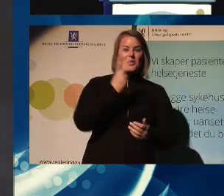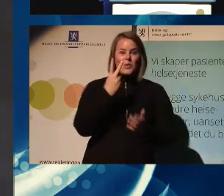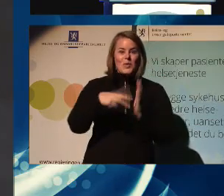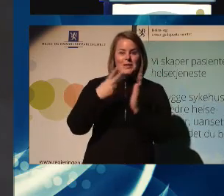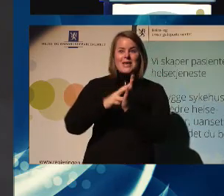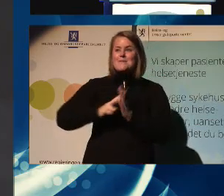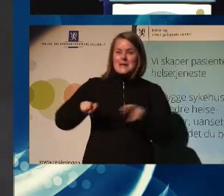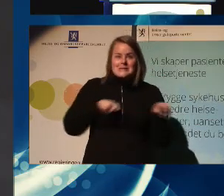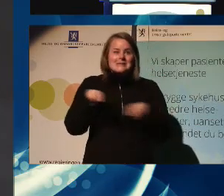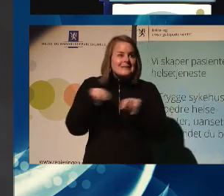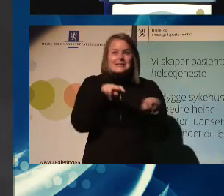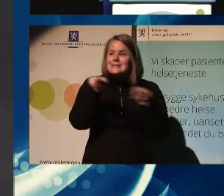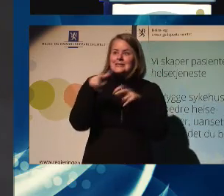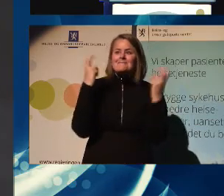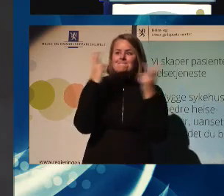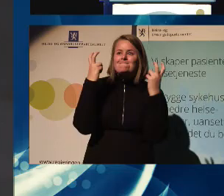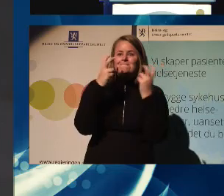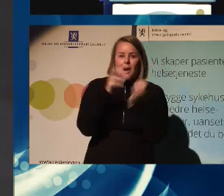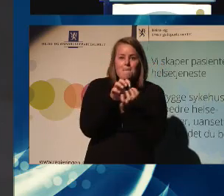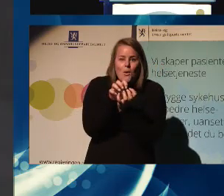på Pokémon-jakt.